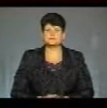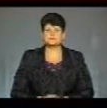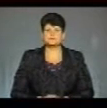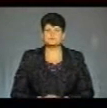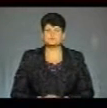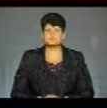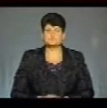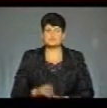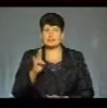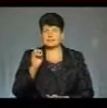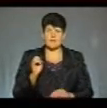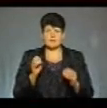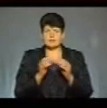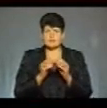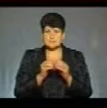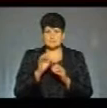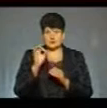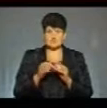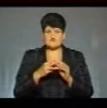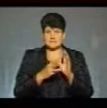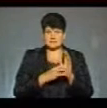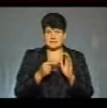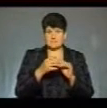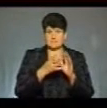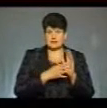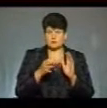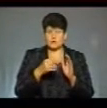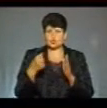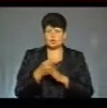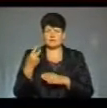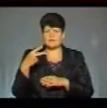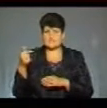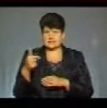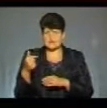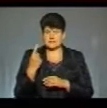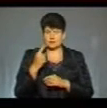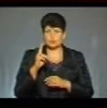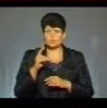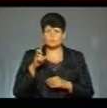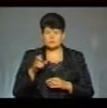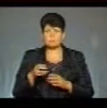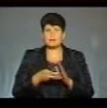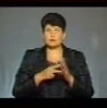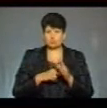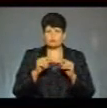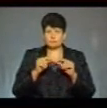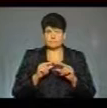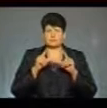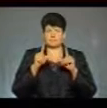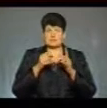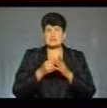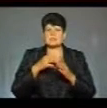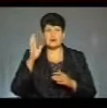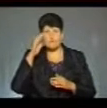На 10% з 18 гривень 19 копійок до 20 гривень за кубометр планують підвищити тарифи на водопостачання